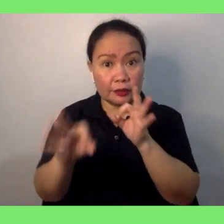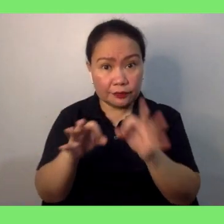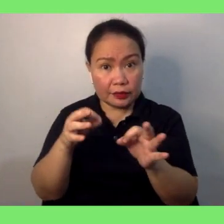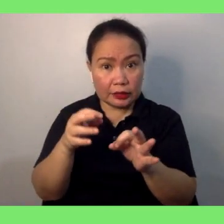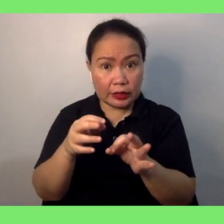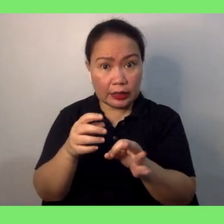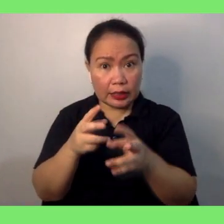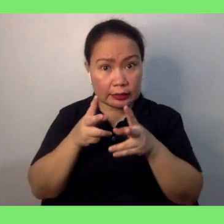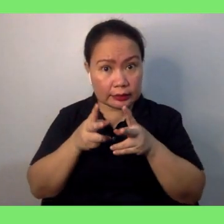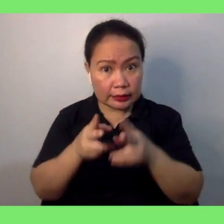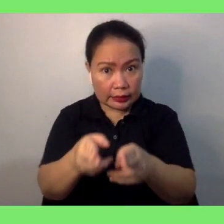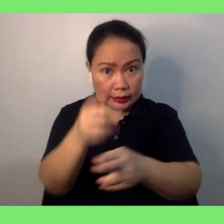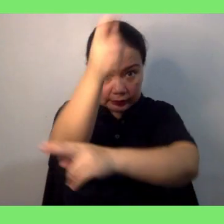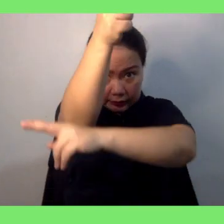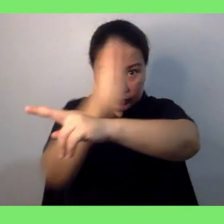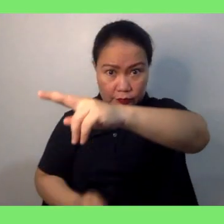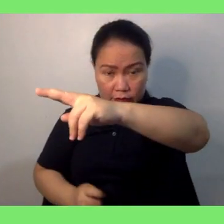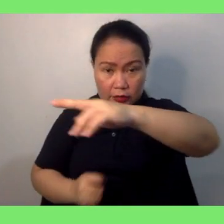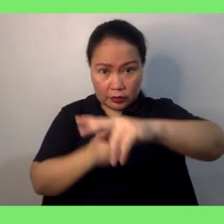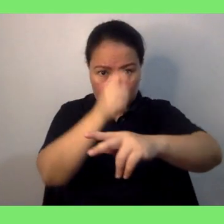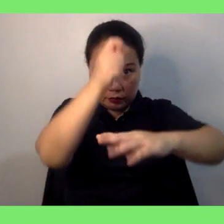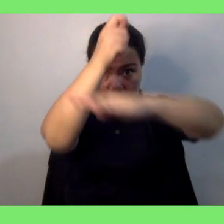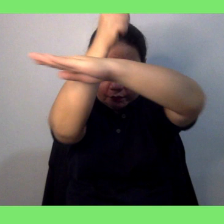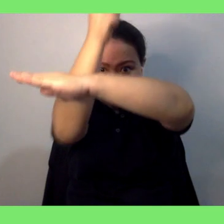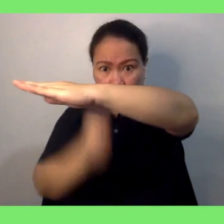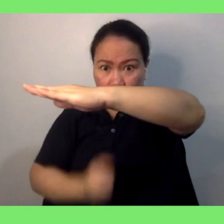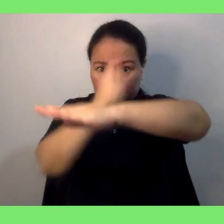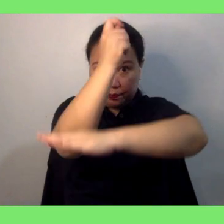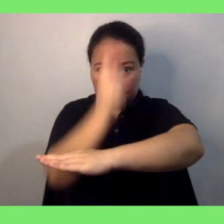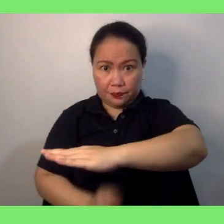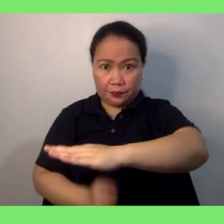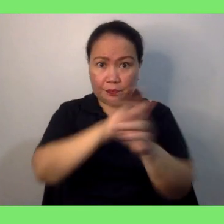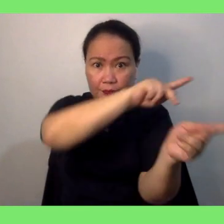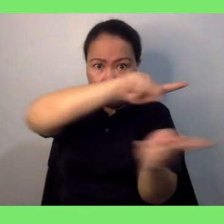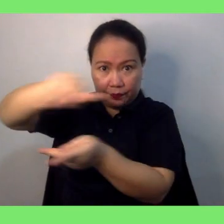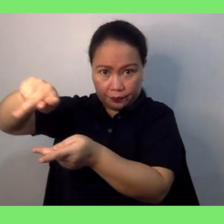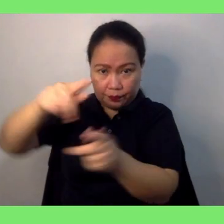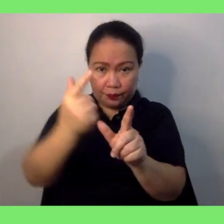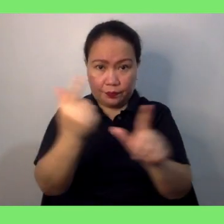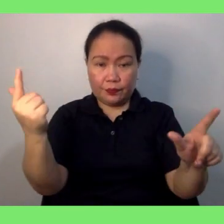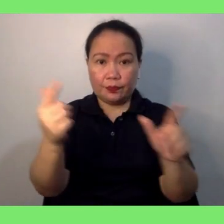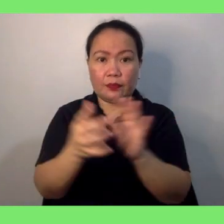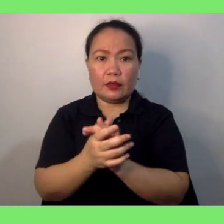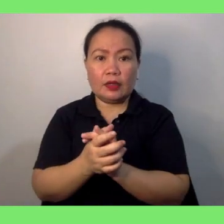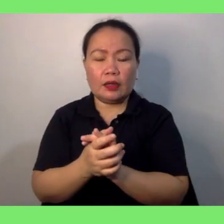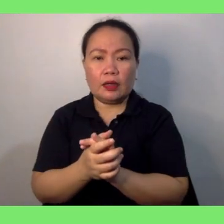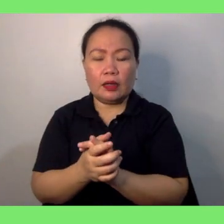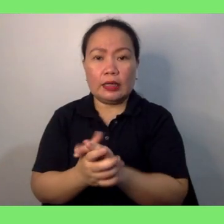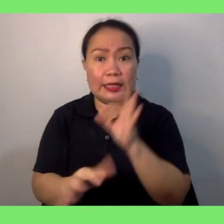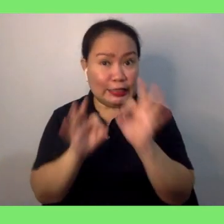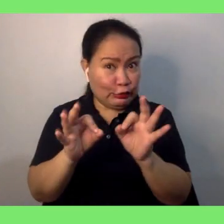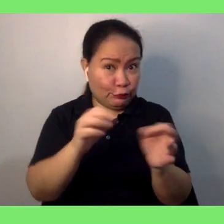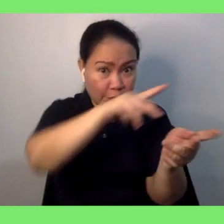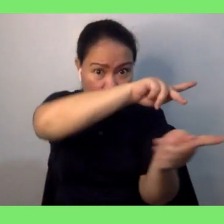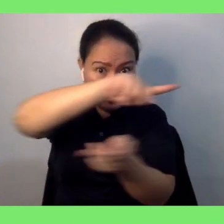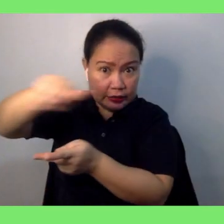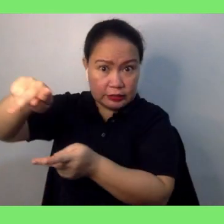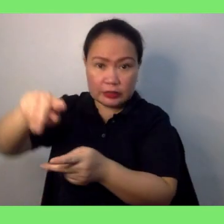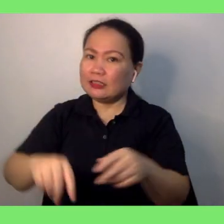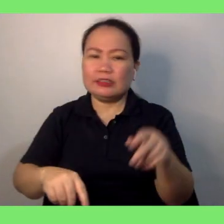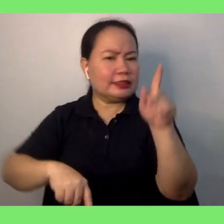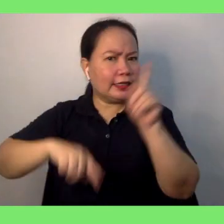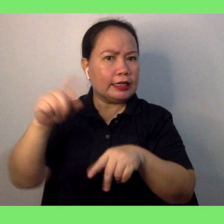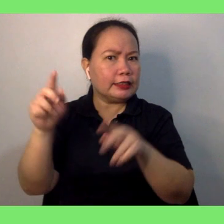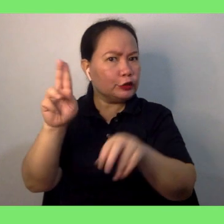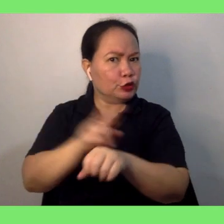ang kinakat ng transversal ay parallel lines, so yun ang una mong titingnan. Parallel lines ba to? Pag hindi, hindi mo